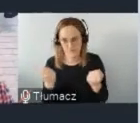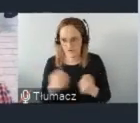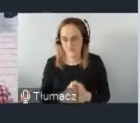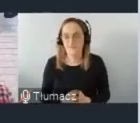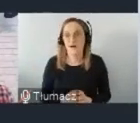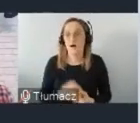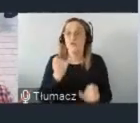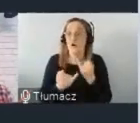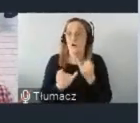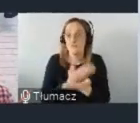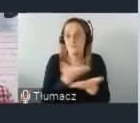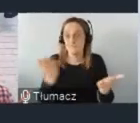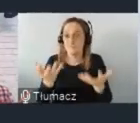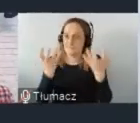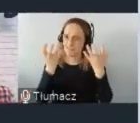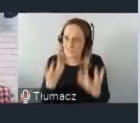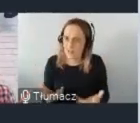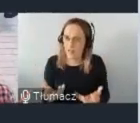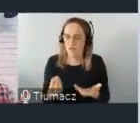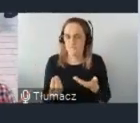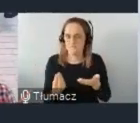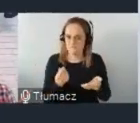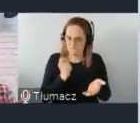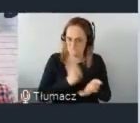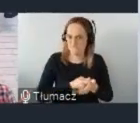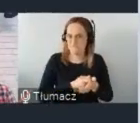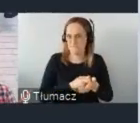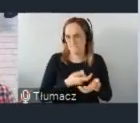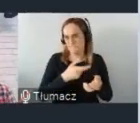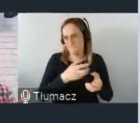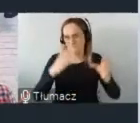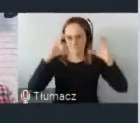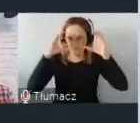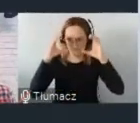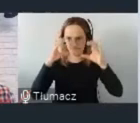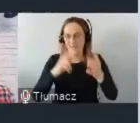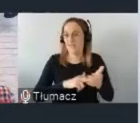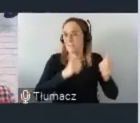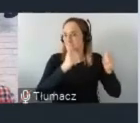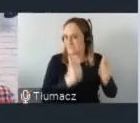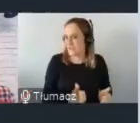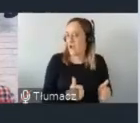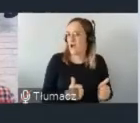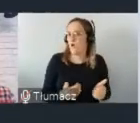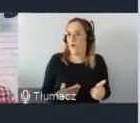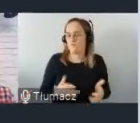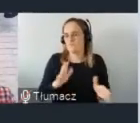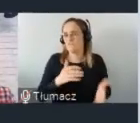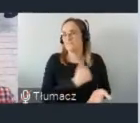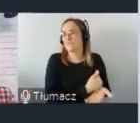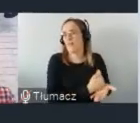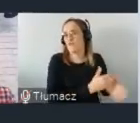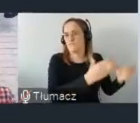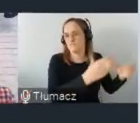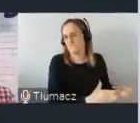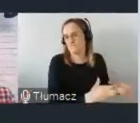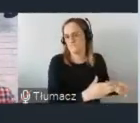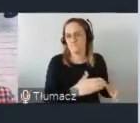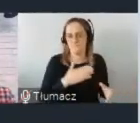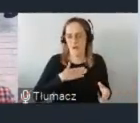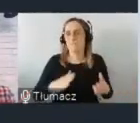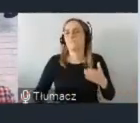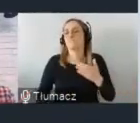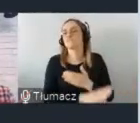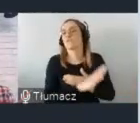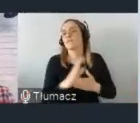ktoś z was będzie chciał się doposażyć, kupić sprzęt na stałe, takie stanowisko, no to tutaj mamy już przedstawiciela,